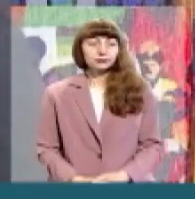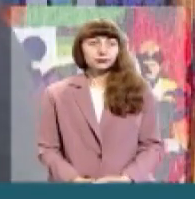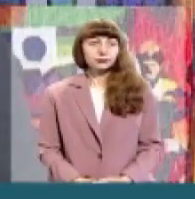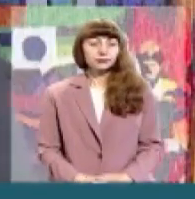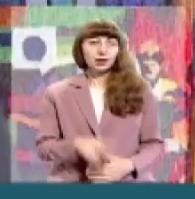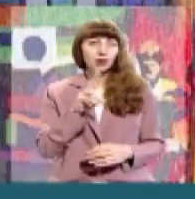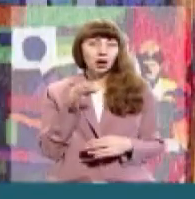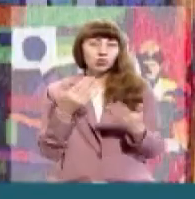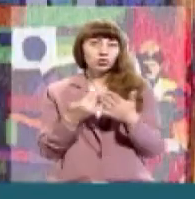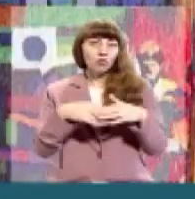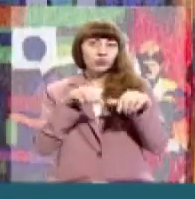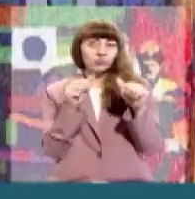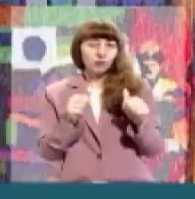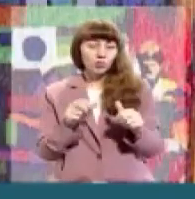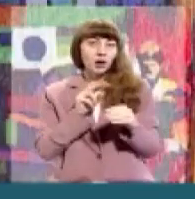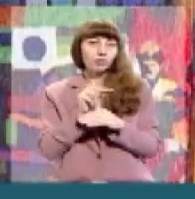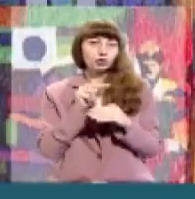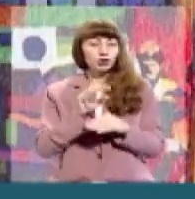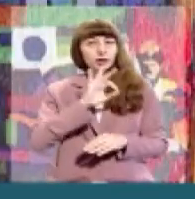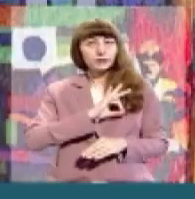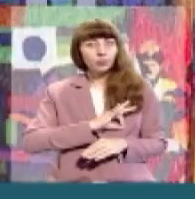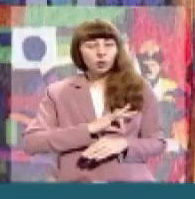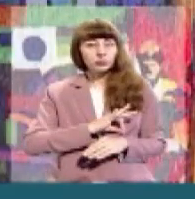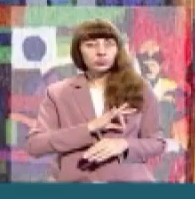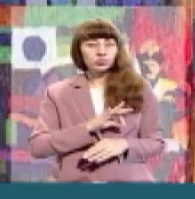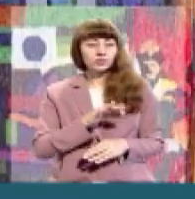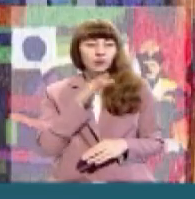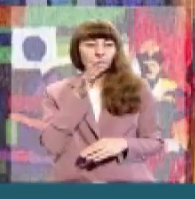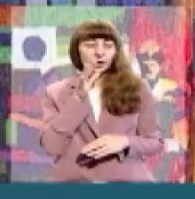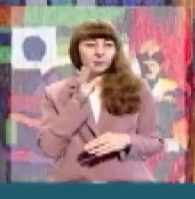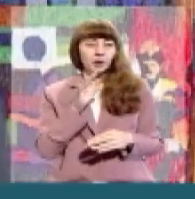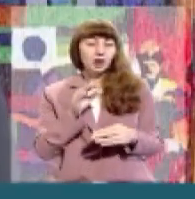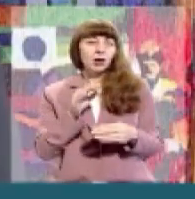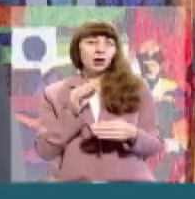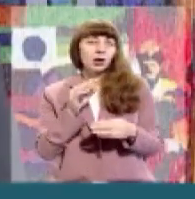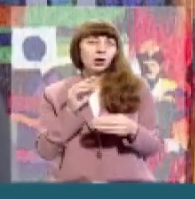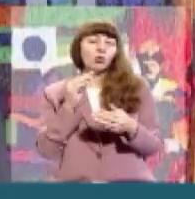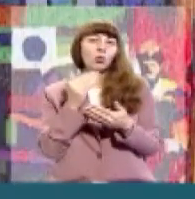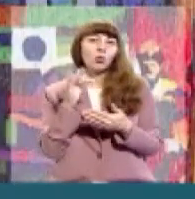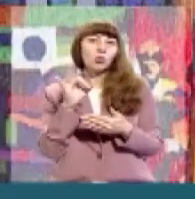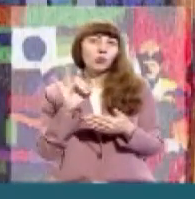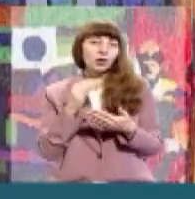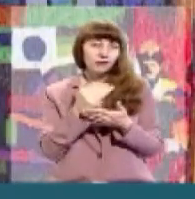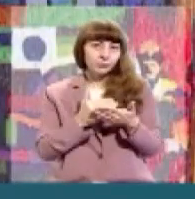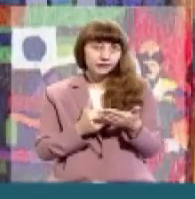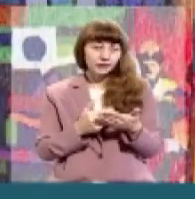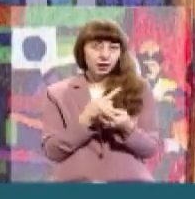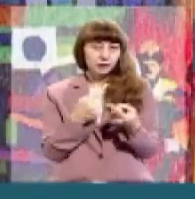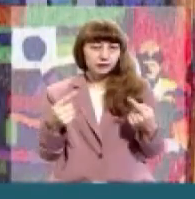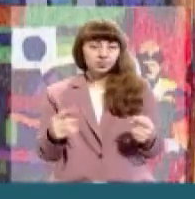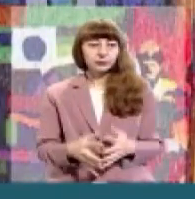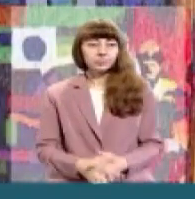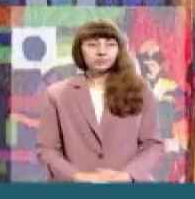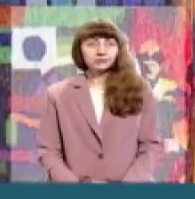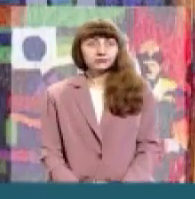Өздерінің яғни әлеуеттігін арттыру үшін өздерінің дидактикалық әдістемелік